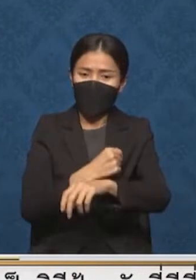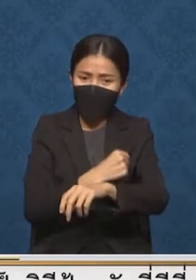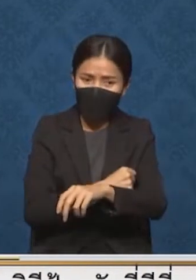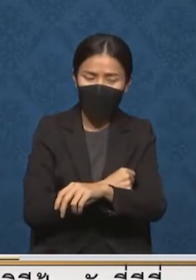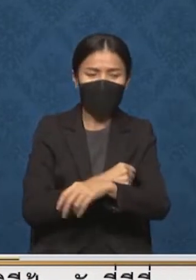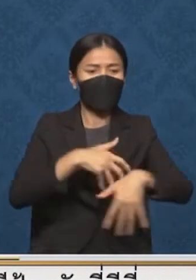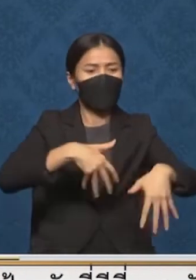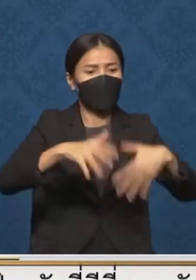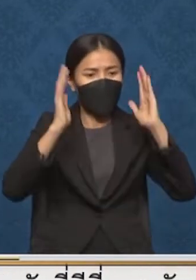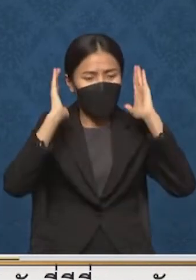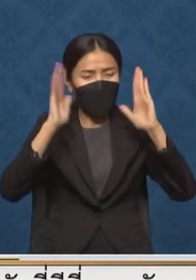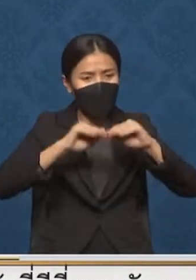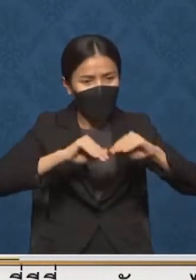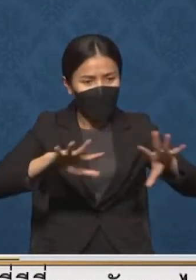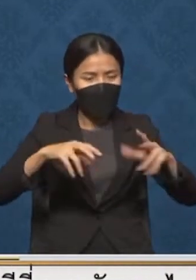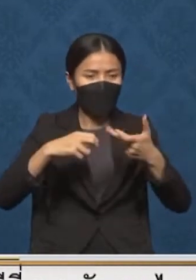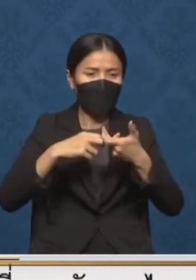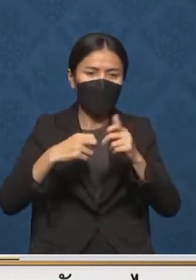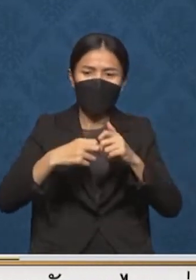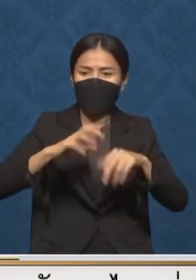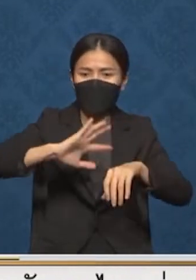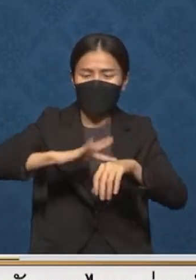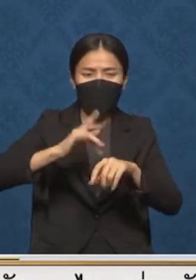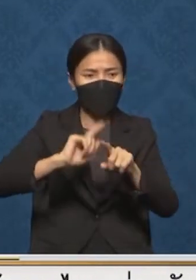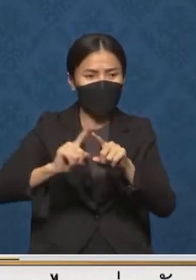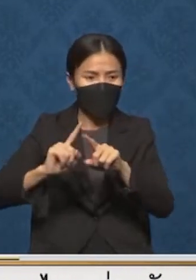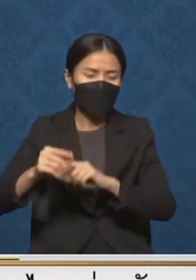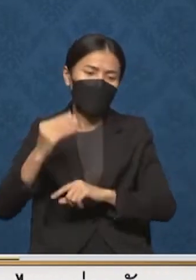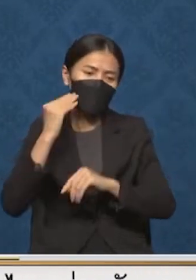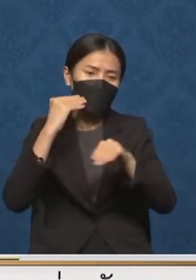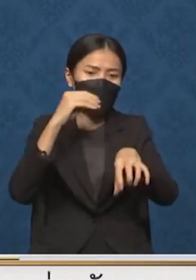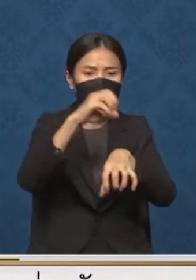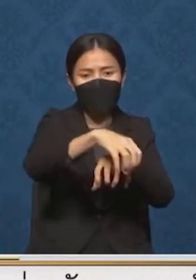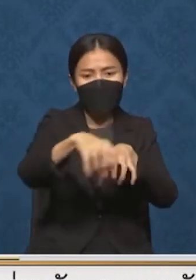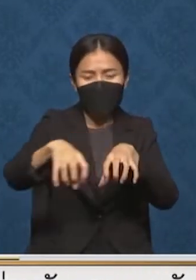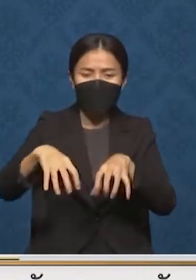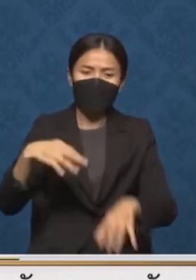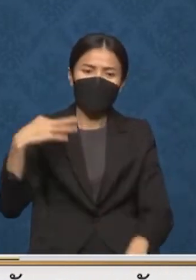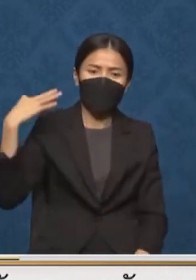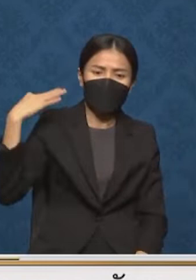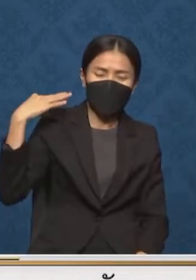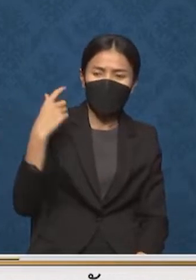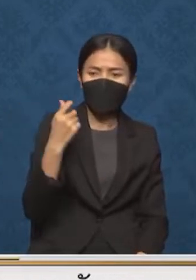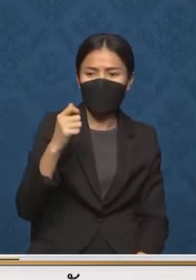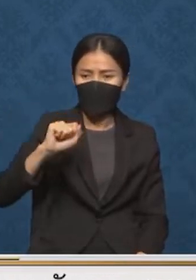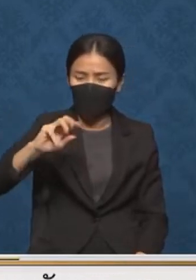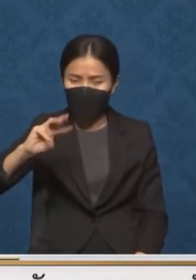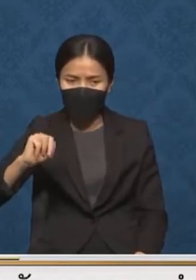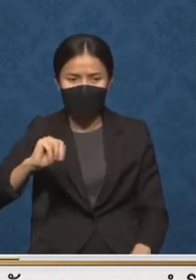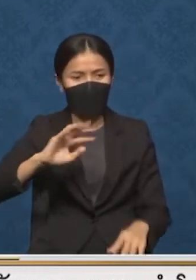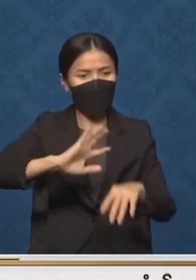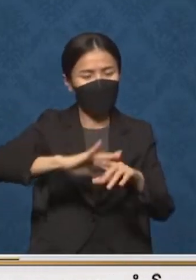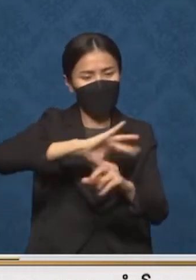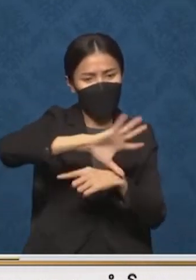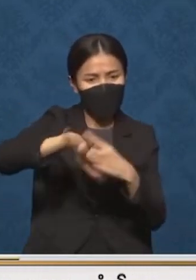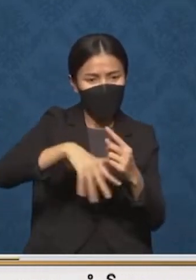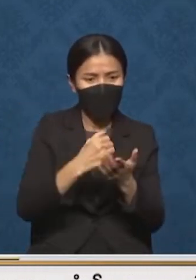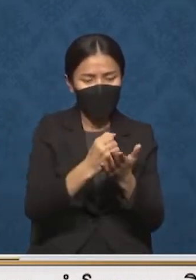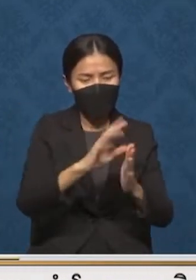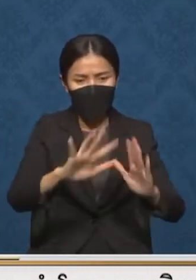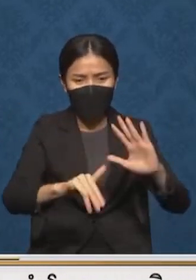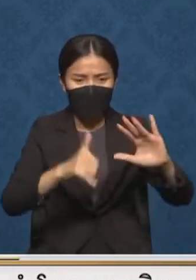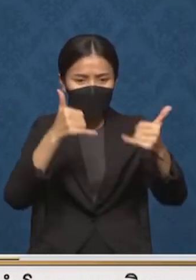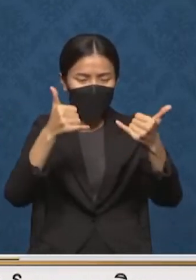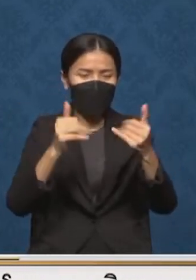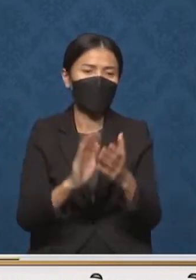ประชาชนเรื่องป้องกสถานภัจัดตงหมบาน อาศาป้องกแลพันาตนเองฟื้ฟู อ่สิ่งแวดล้อม ปาบปการบุทำรายป่าให้ท